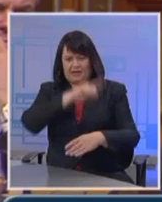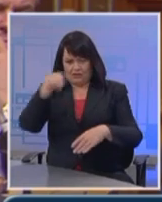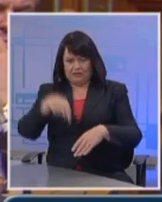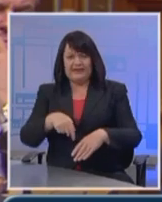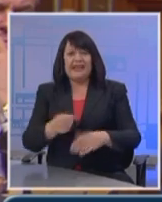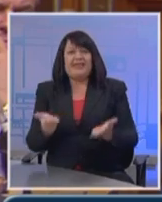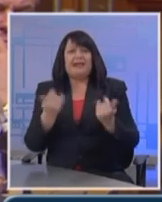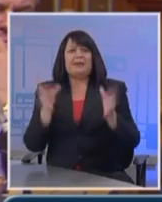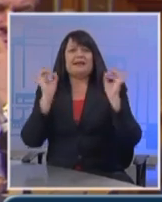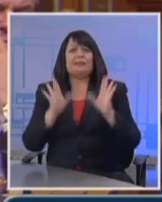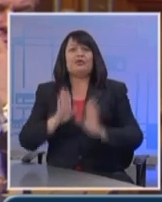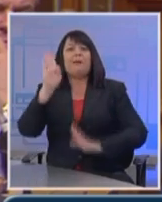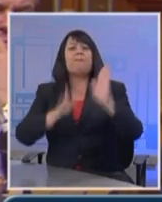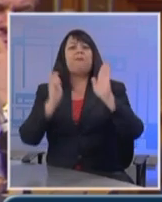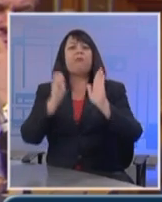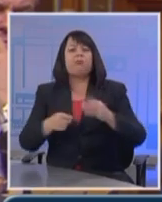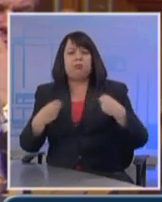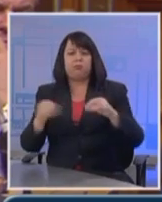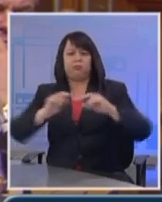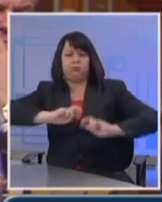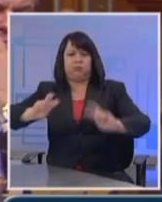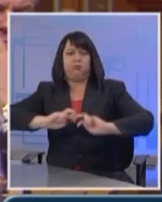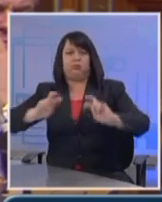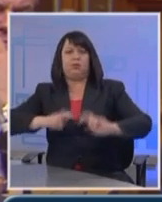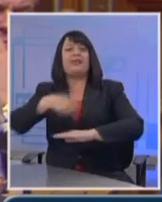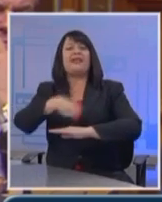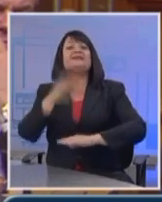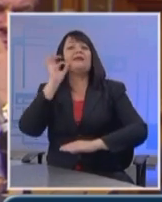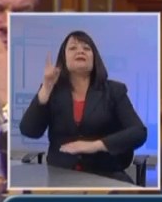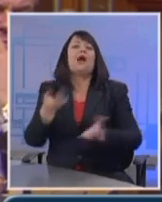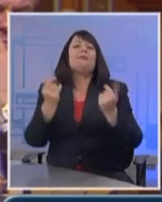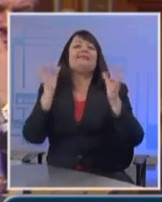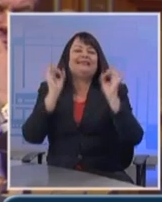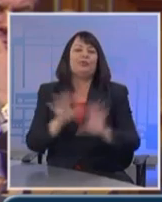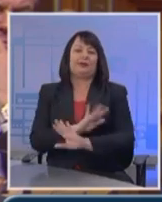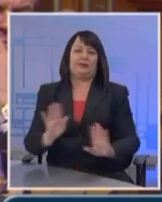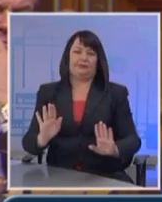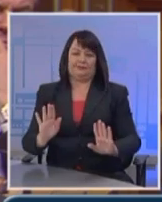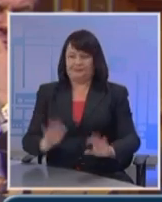σήμερα δεν έχει πληστηριαστεί καμία πρώτη κατοικία στα δικαστήρια Θεσσαλονίκης.